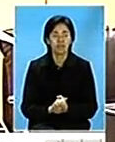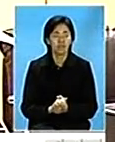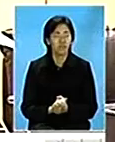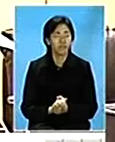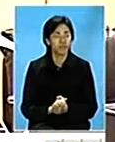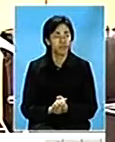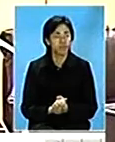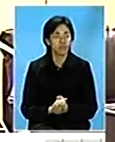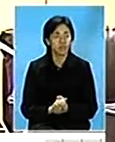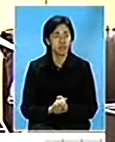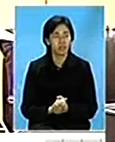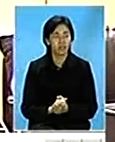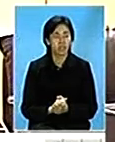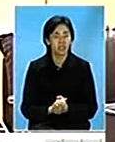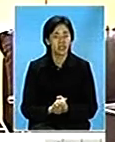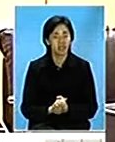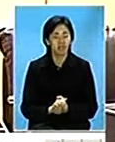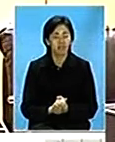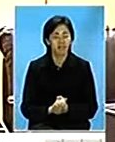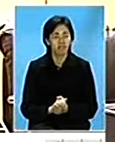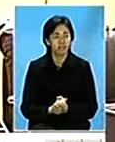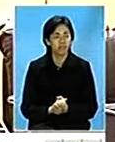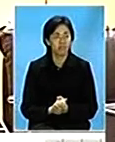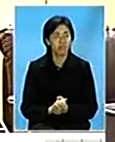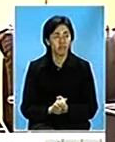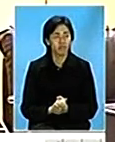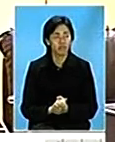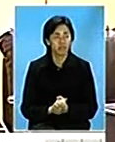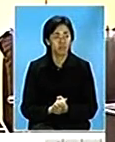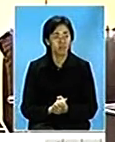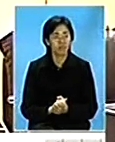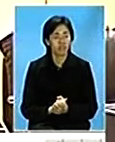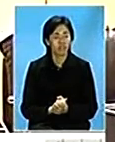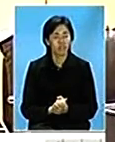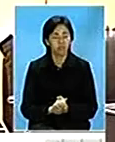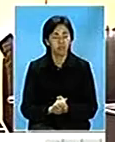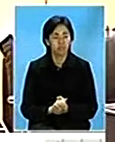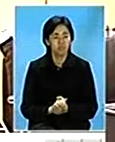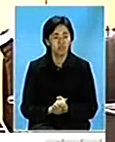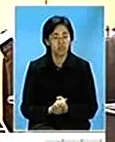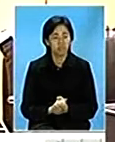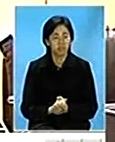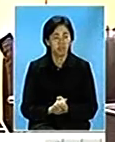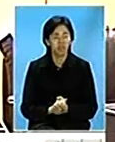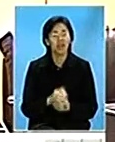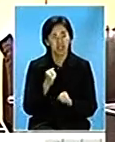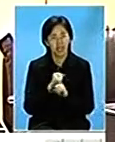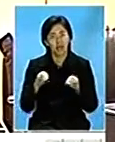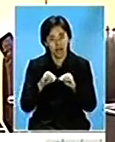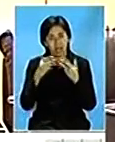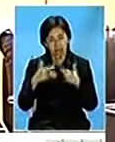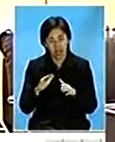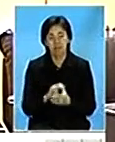ผลงานนั้นได้เป็นใกล้จะเสร็จสิ้นแล้